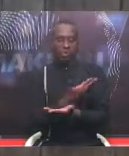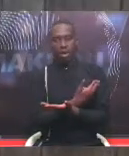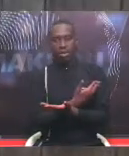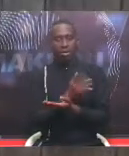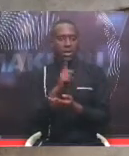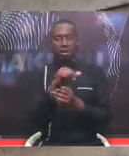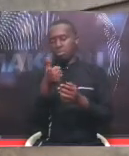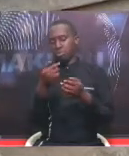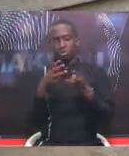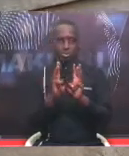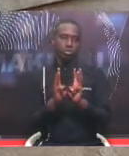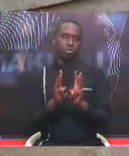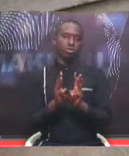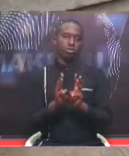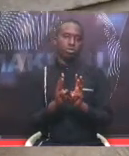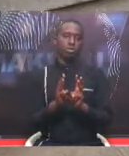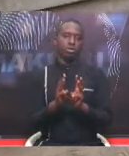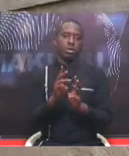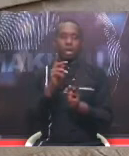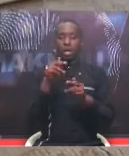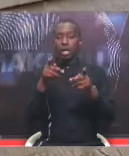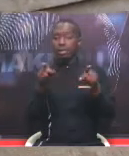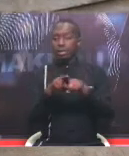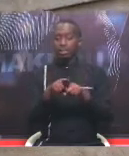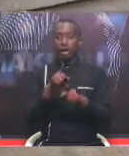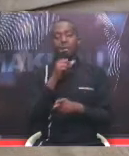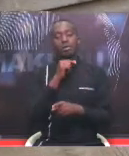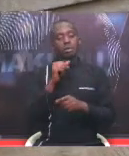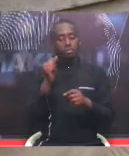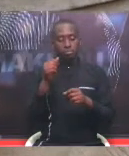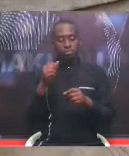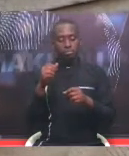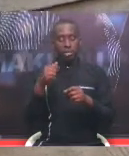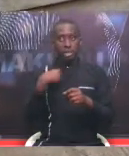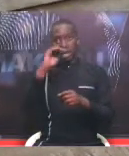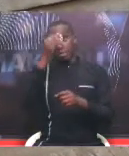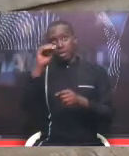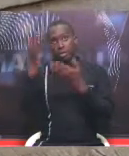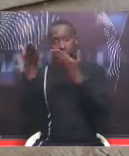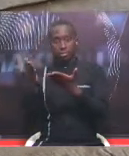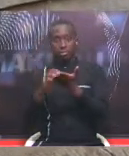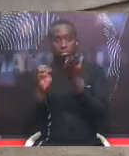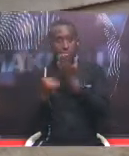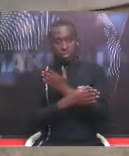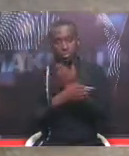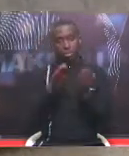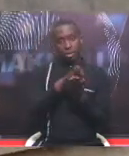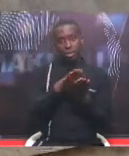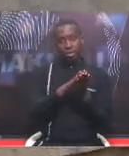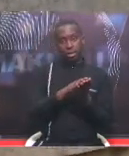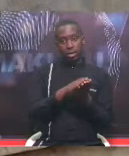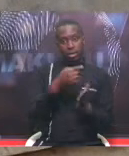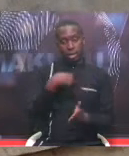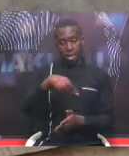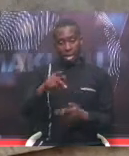nta kundi habaga wese hariya niho habaga wese iza kuzura ibati ndikuraho riri hano mu nzu ndaribika ngenda nyina